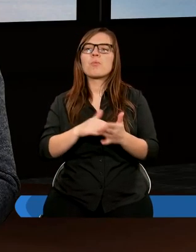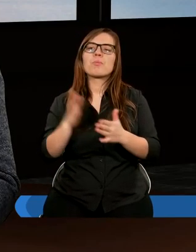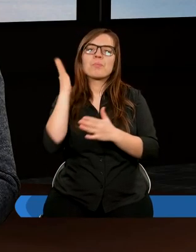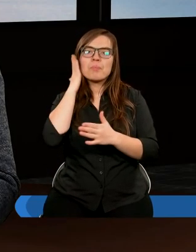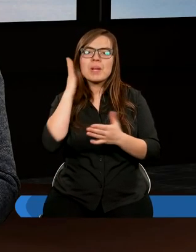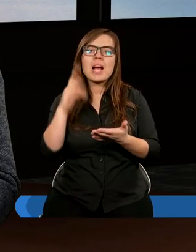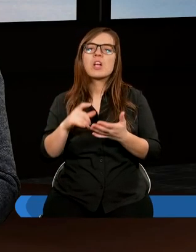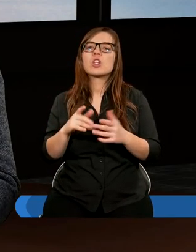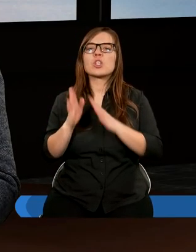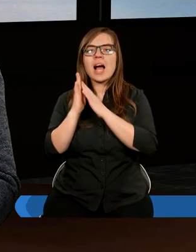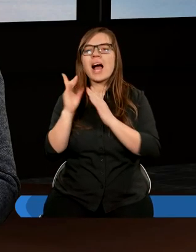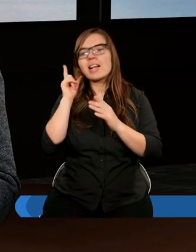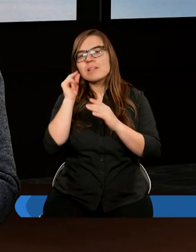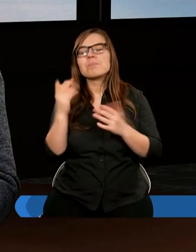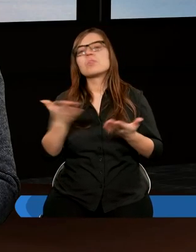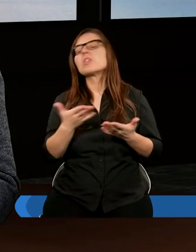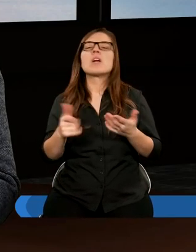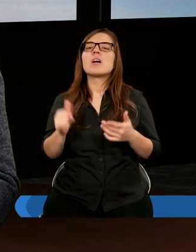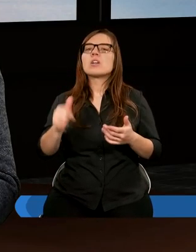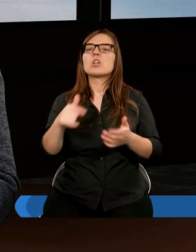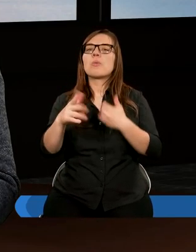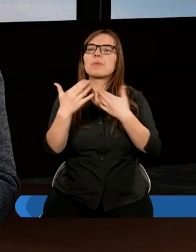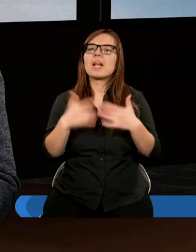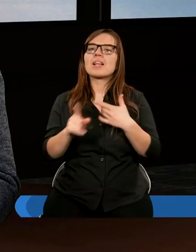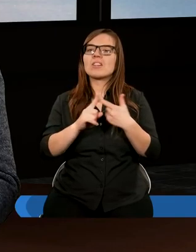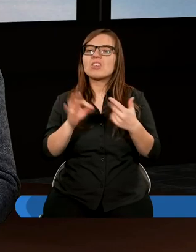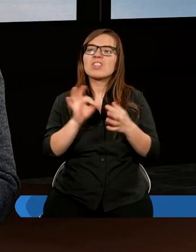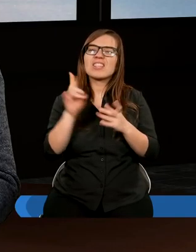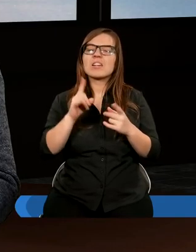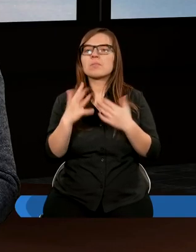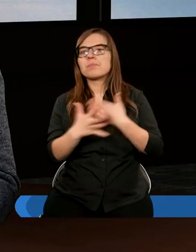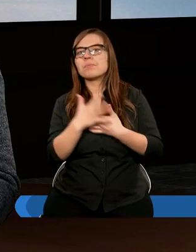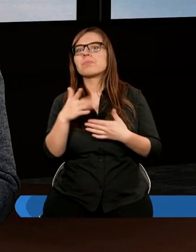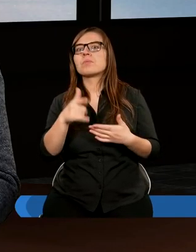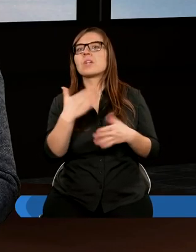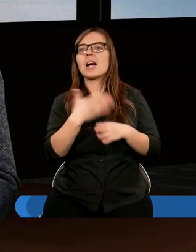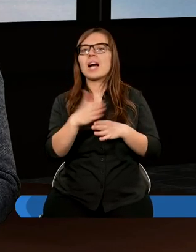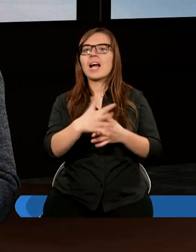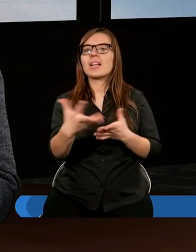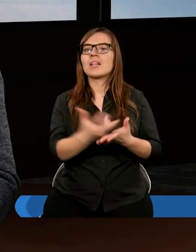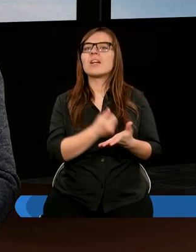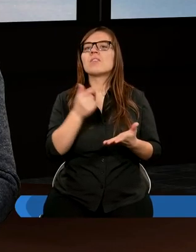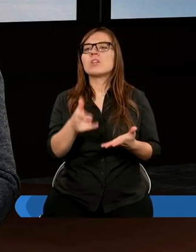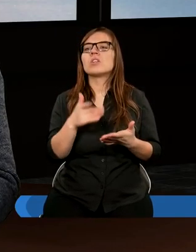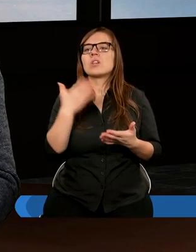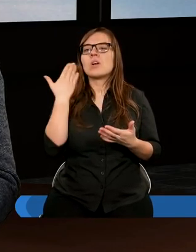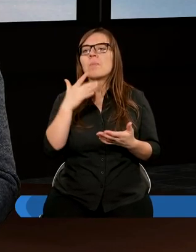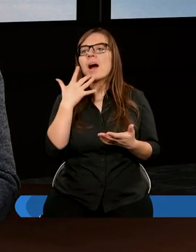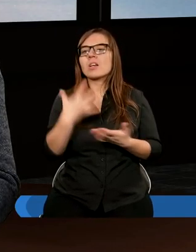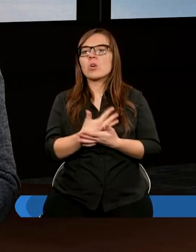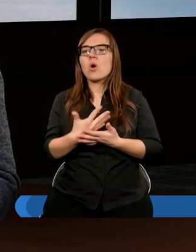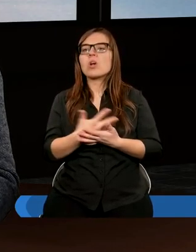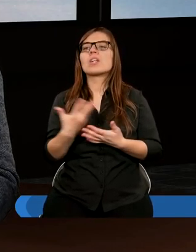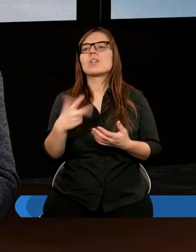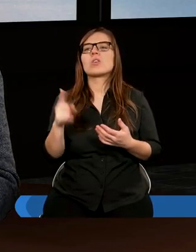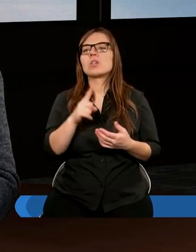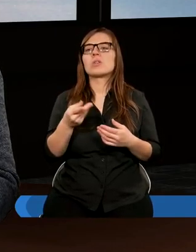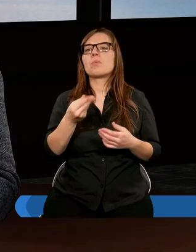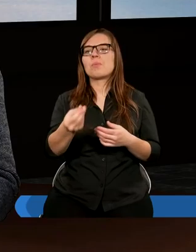mieszkać i jeżeli przeliczy wszystko, to okazuje się, że wzięcie kredytu jest taką opcją bardziej korzystną niż